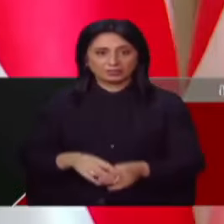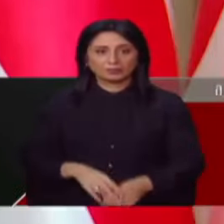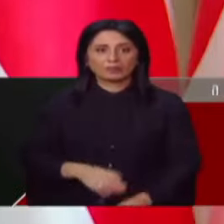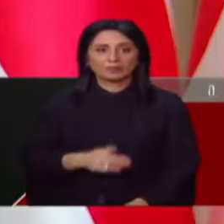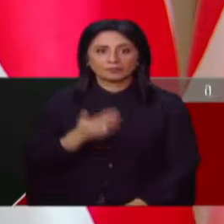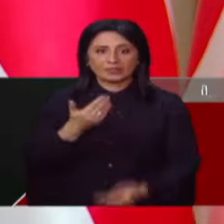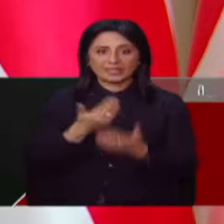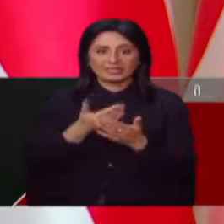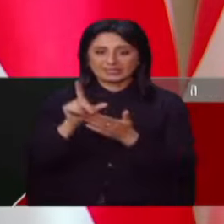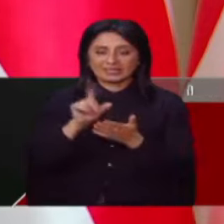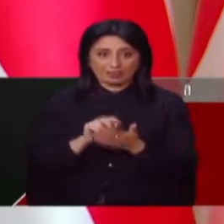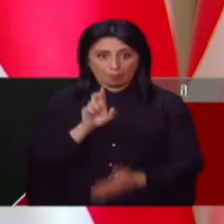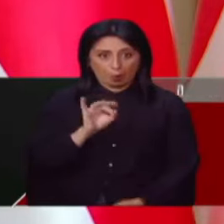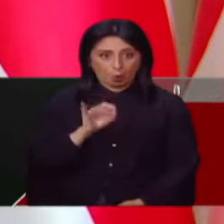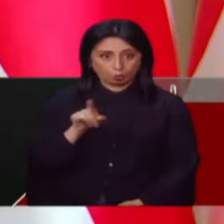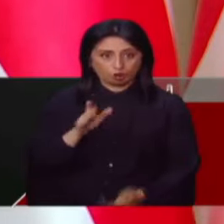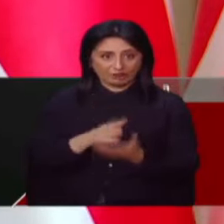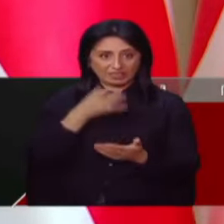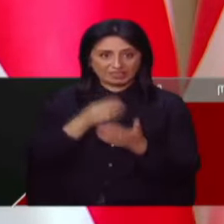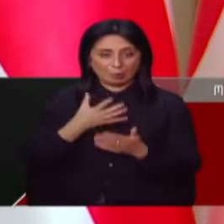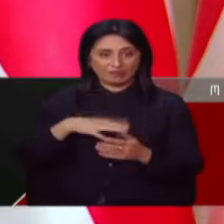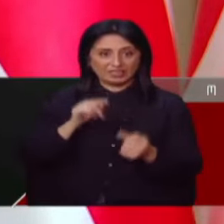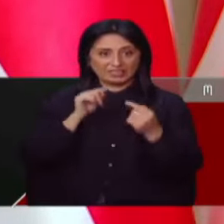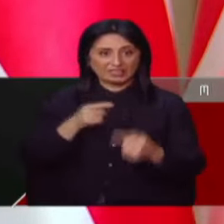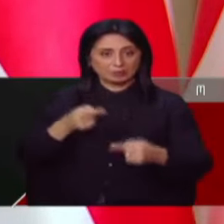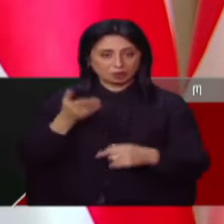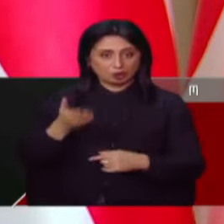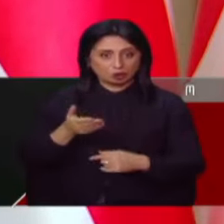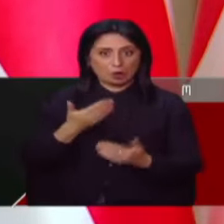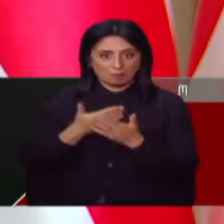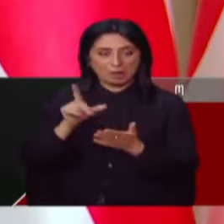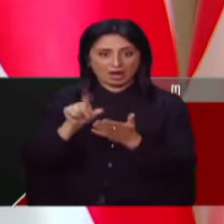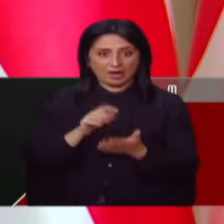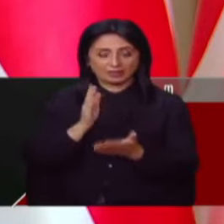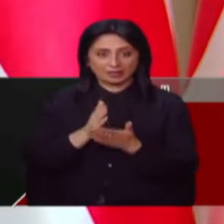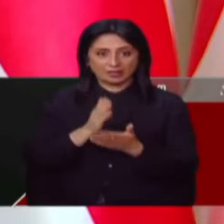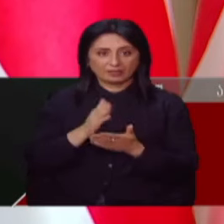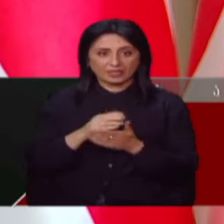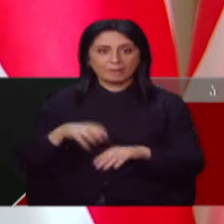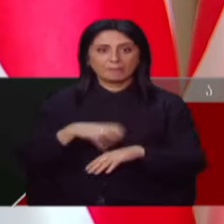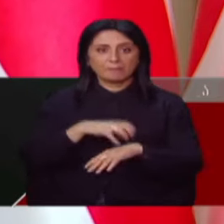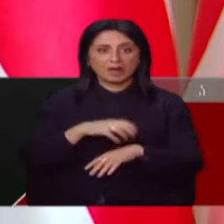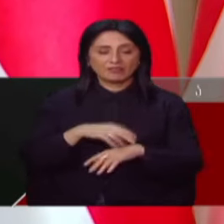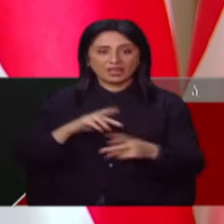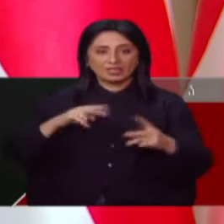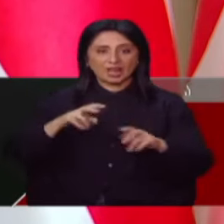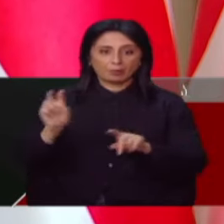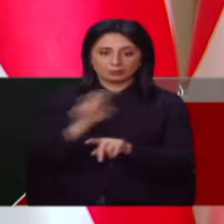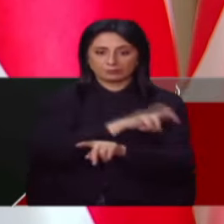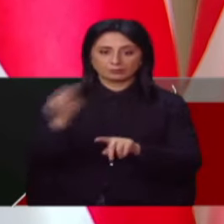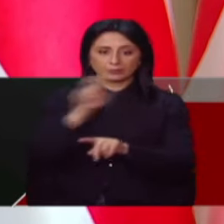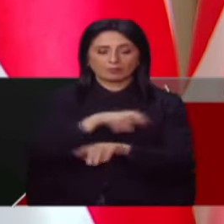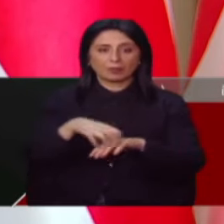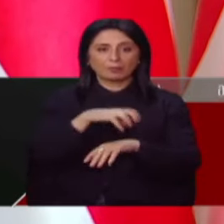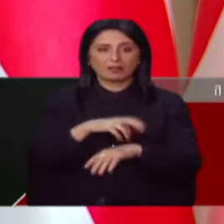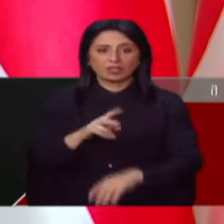მისთვის სამაგალითო არის თინა ბოკუჩავა, რომელიც საკუთარი ქვეყნის წინააღმდეგ იბრძვის. სამაგალითო არის პარტია გამოცვლილი და ერთი პარტიიდან